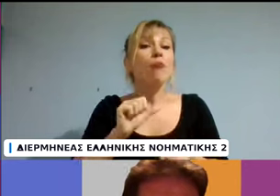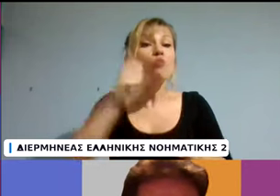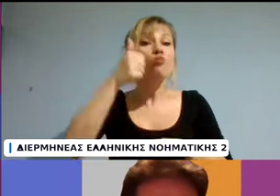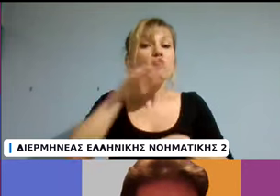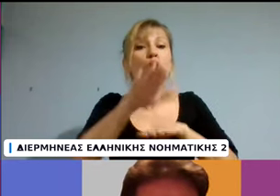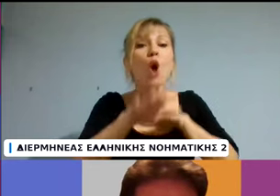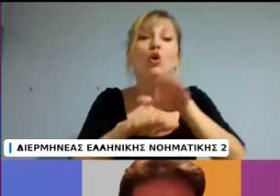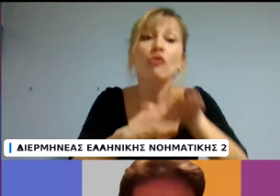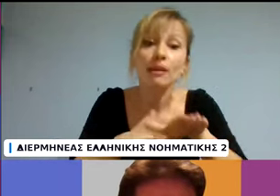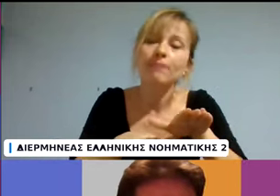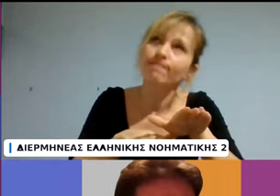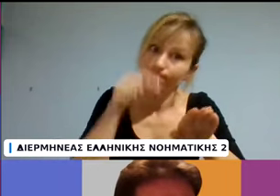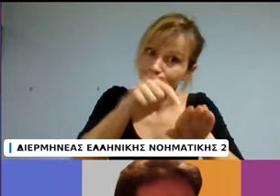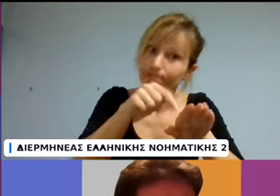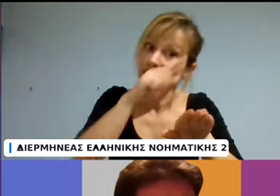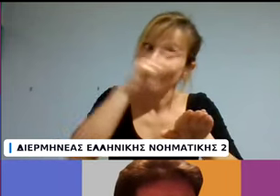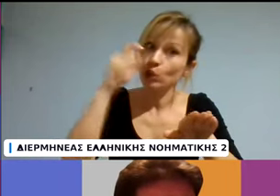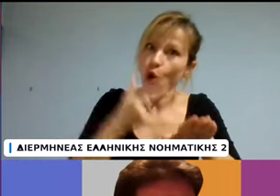Βεβαίως καταλαβαίνω ότι και αυτό είναι λίγο δύσκολο,